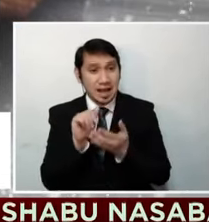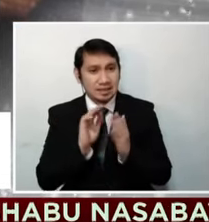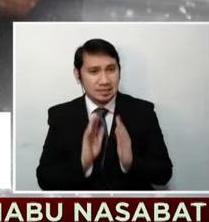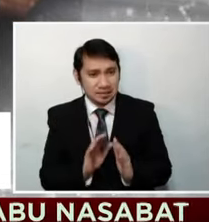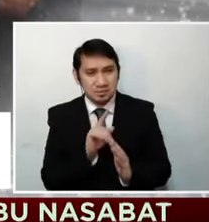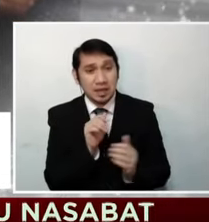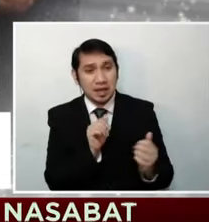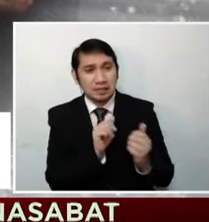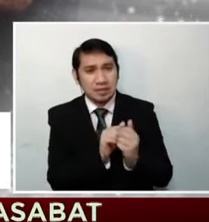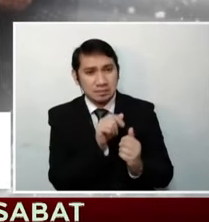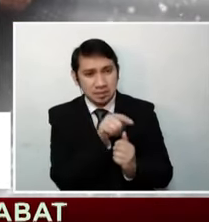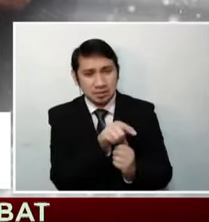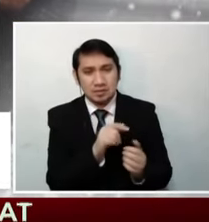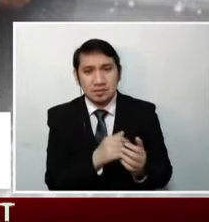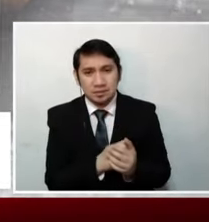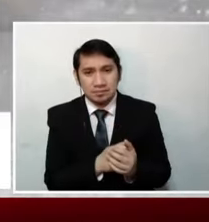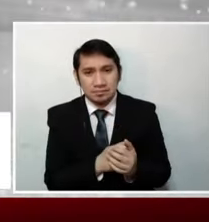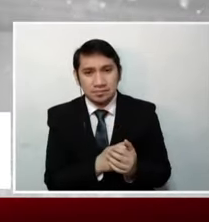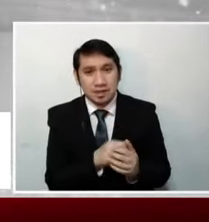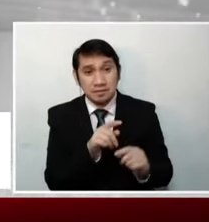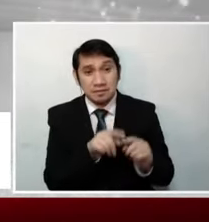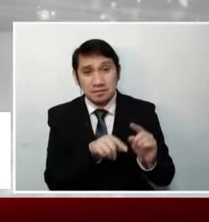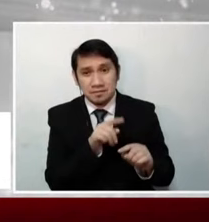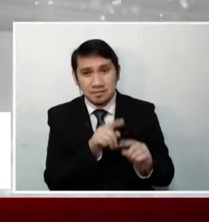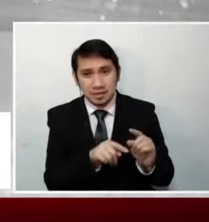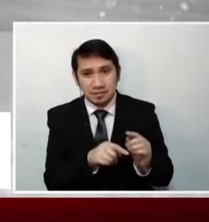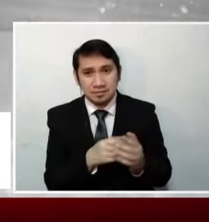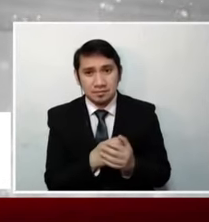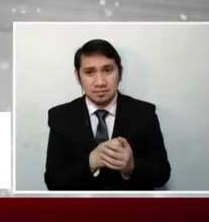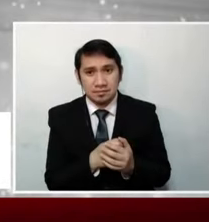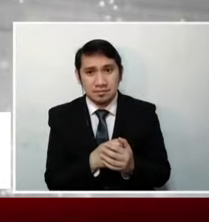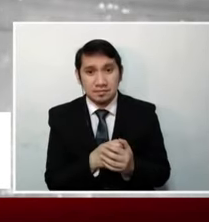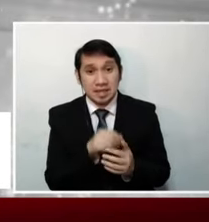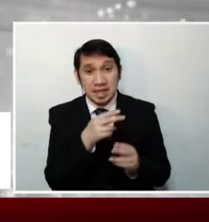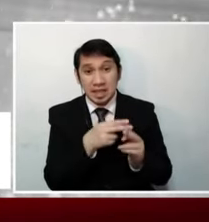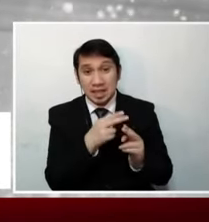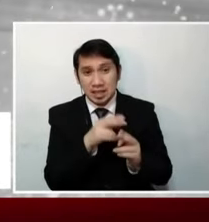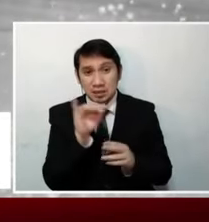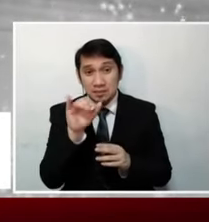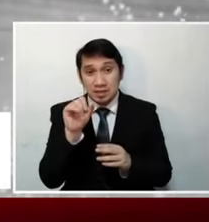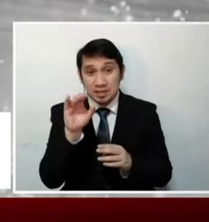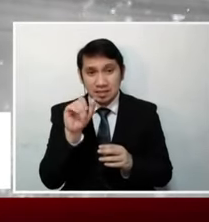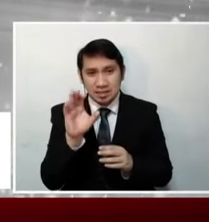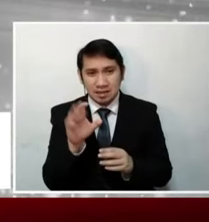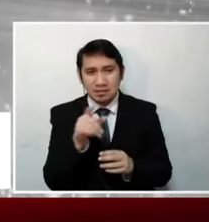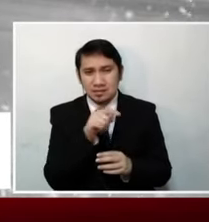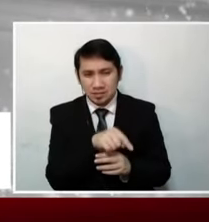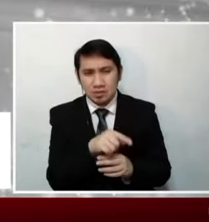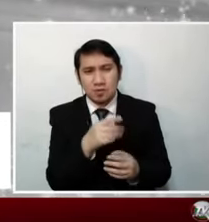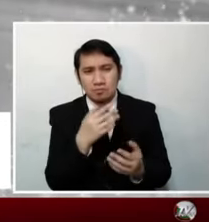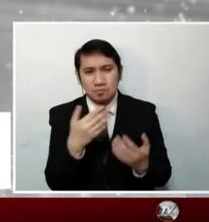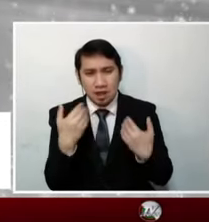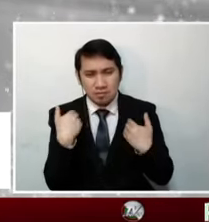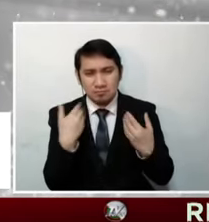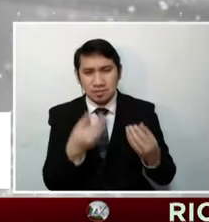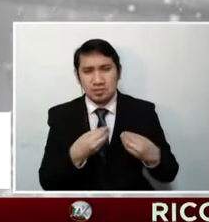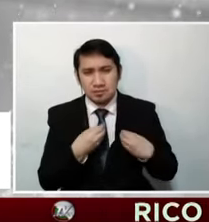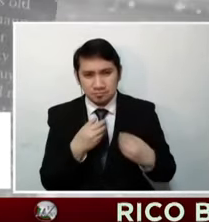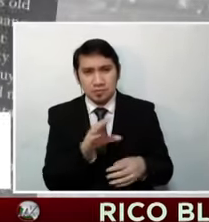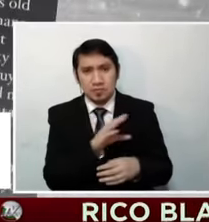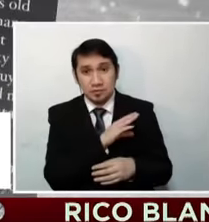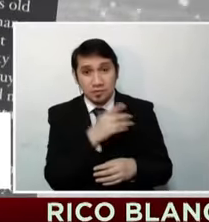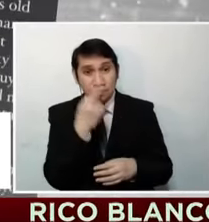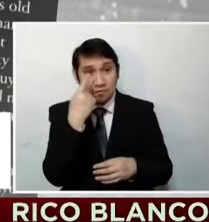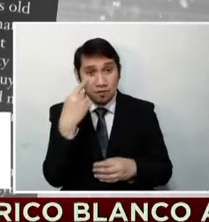naging kaibigan ng sikat na photographer. Isa namang alamat si Isaac para kay Angel Oxin na nagpapalakas ng kanyang loob sa kanilang mga